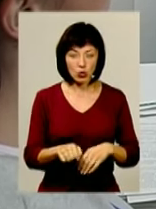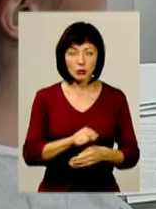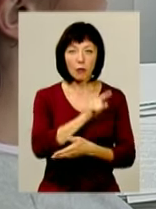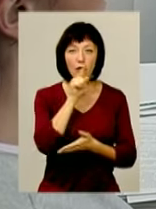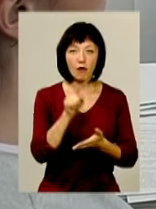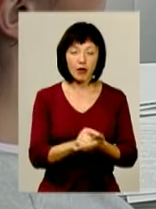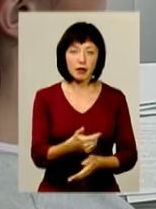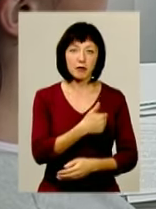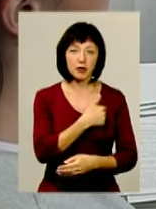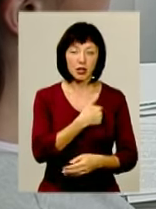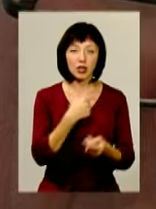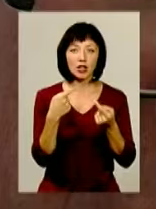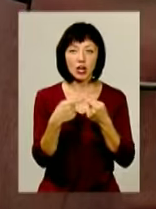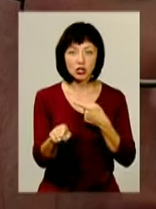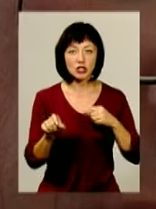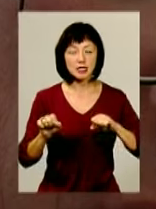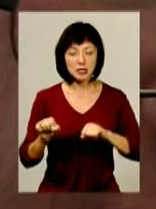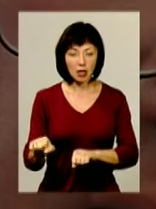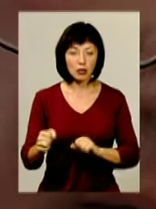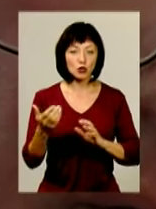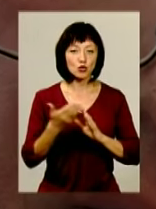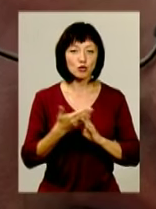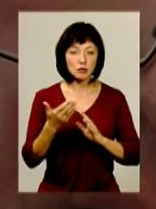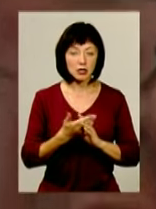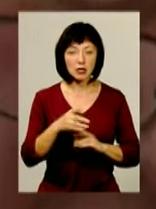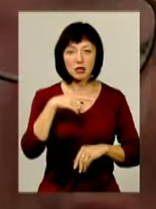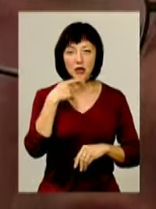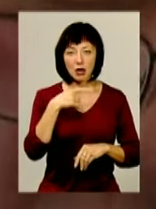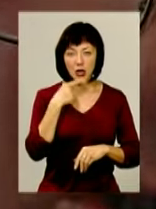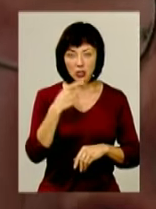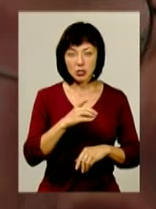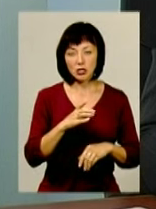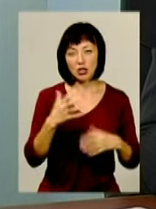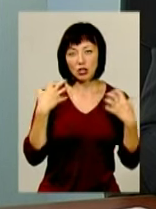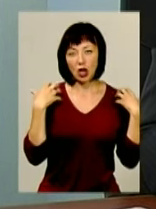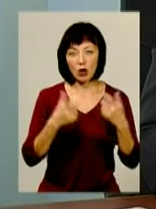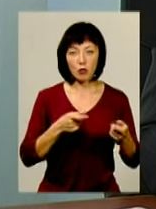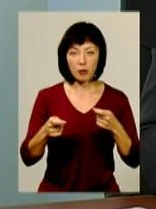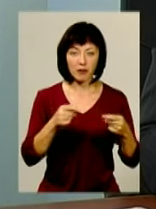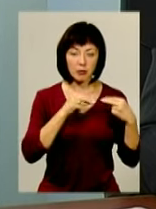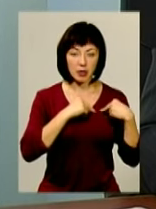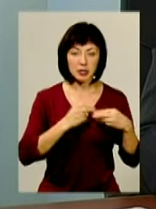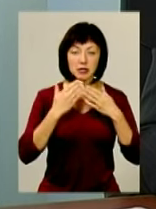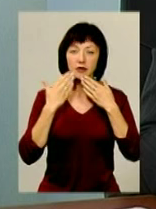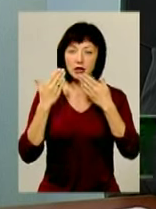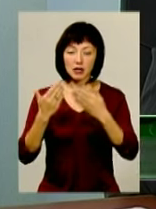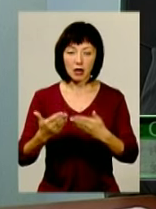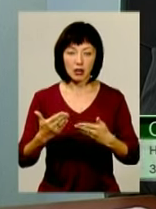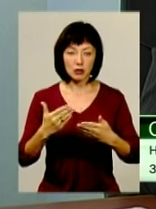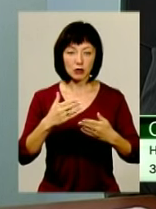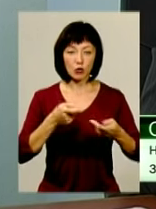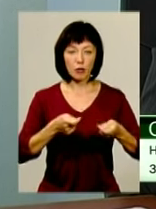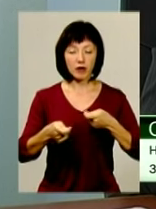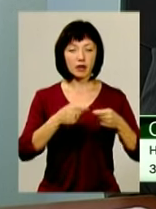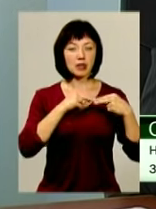повинні претендувати на інший захист – субсидію, запевняє Слов'ян Воронецький. Звертається в управління праці